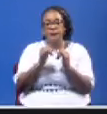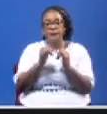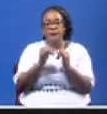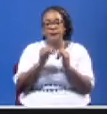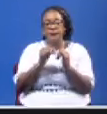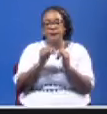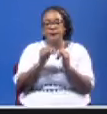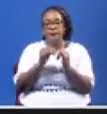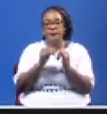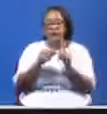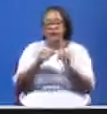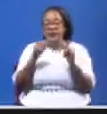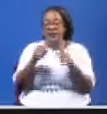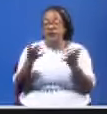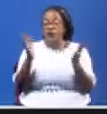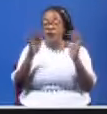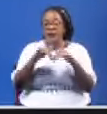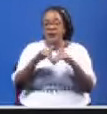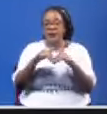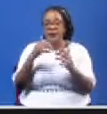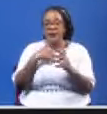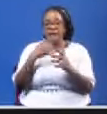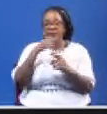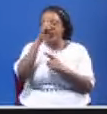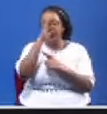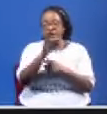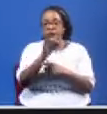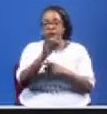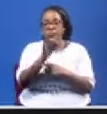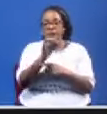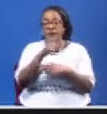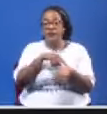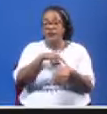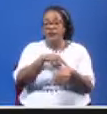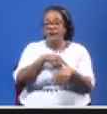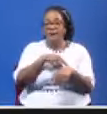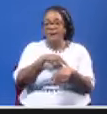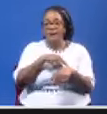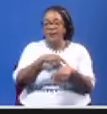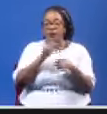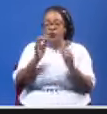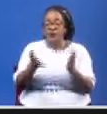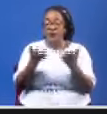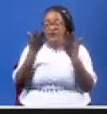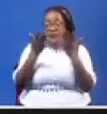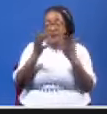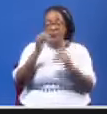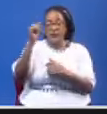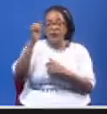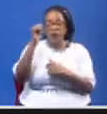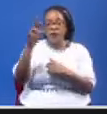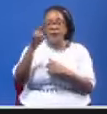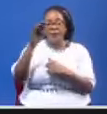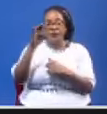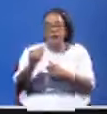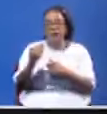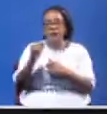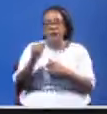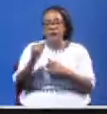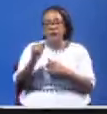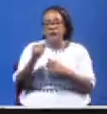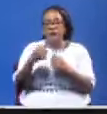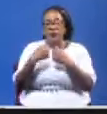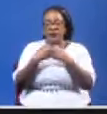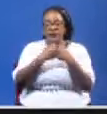This Congress arrives at a critical juncture amidst intensified political repression, class